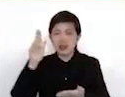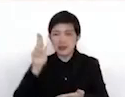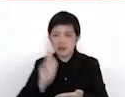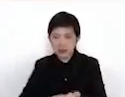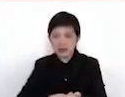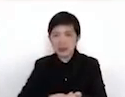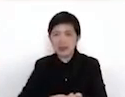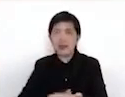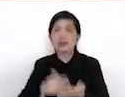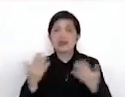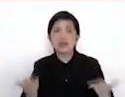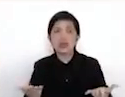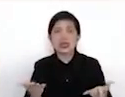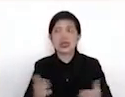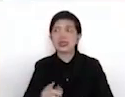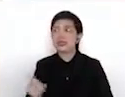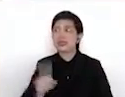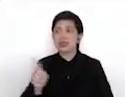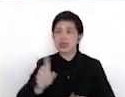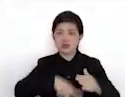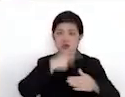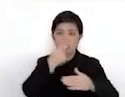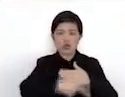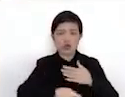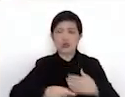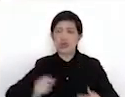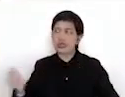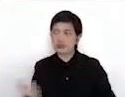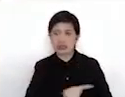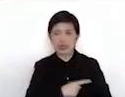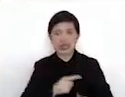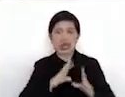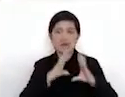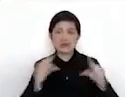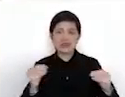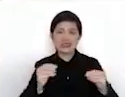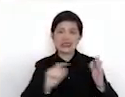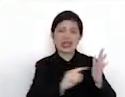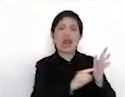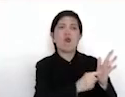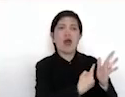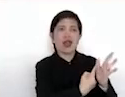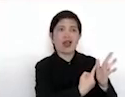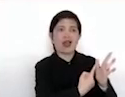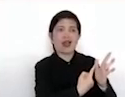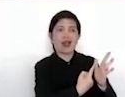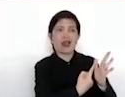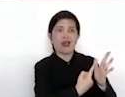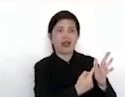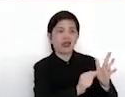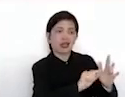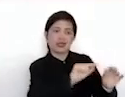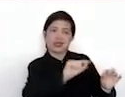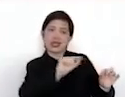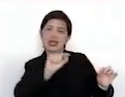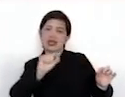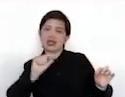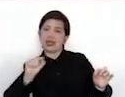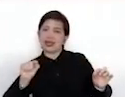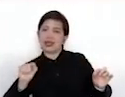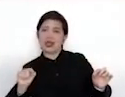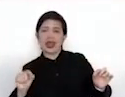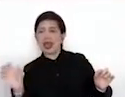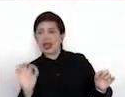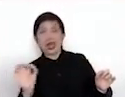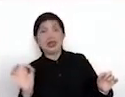sampai program yang instan ini justru habisnya di depan dan tidak berbuah atau tidak beranak